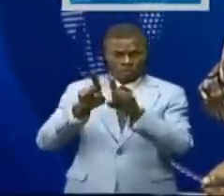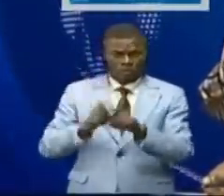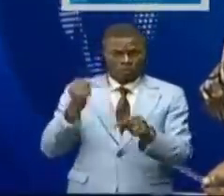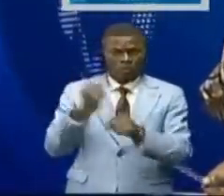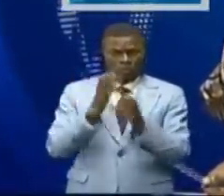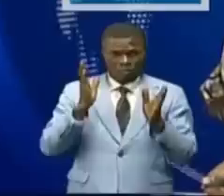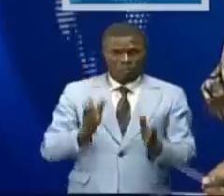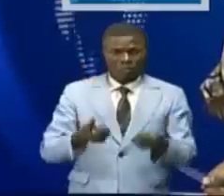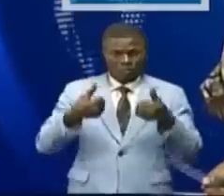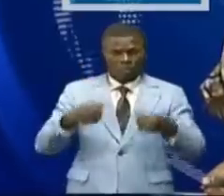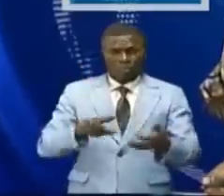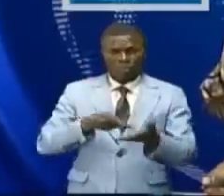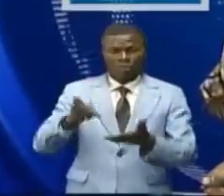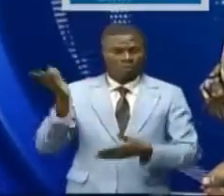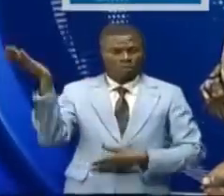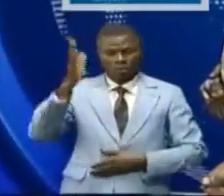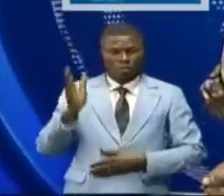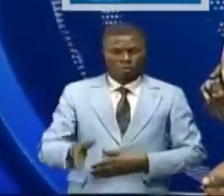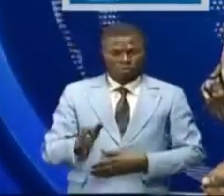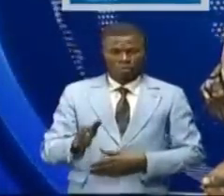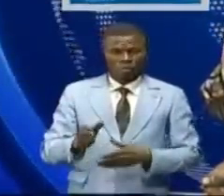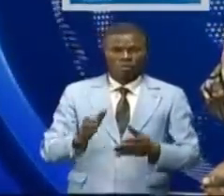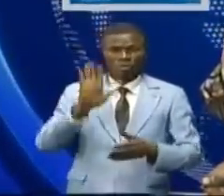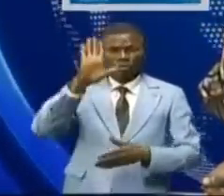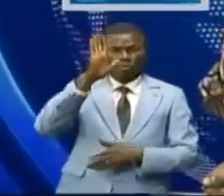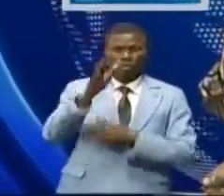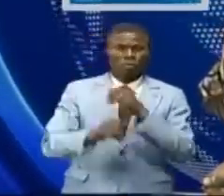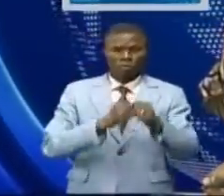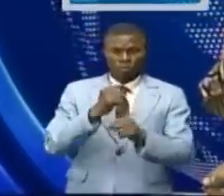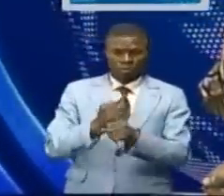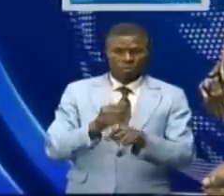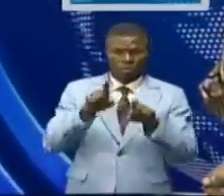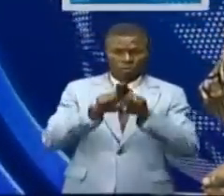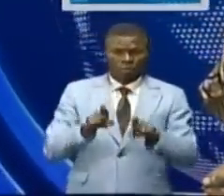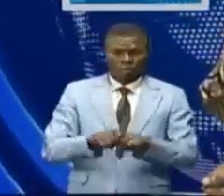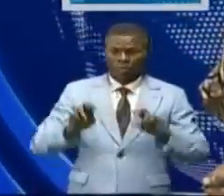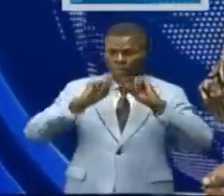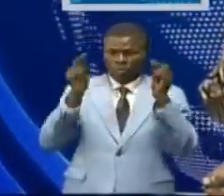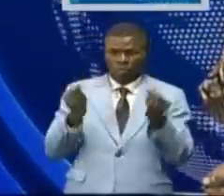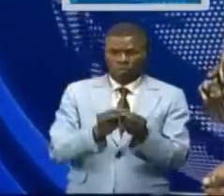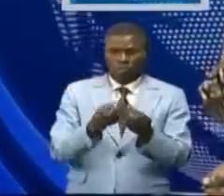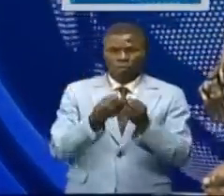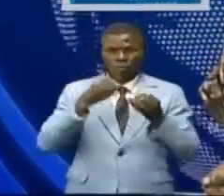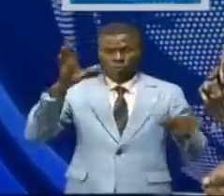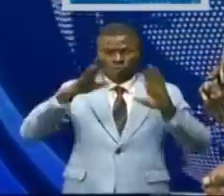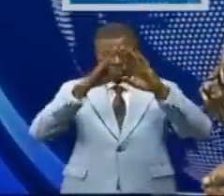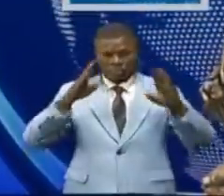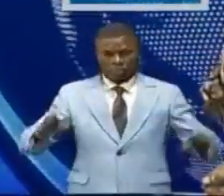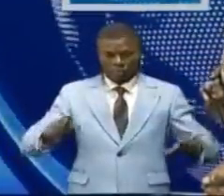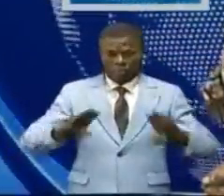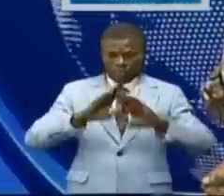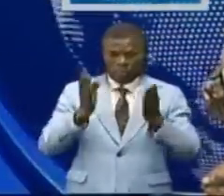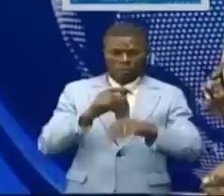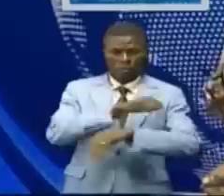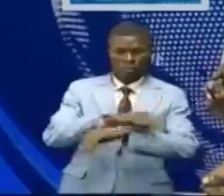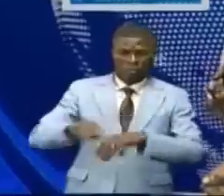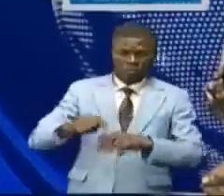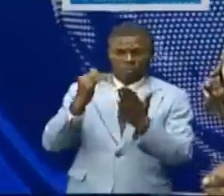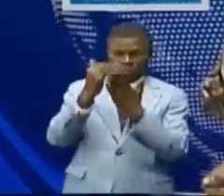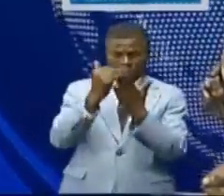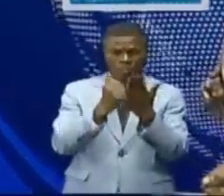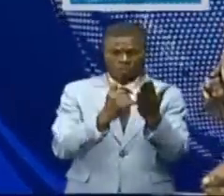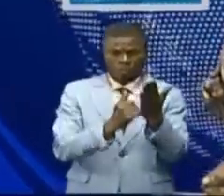employés restés impayés depuis plus de 5 ans. Aussi, l'ensemble de ce patrimoine immobilier étant ainsi